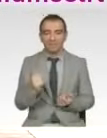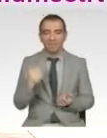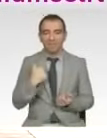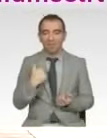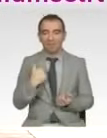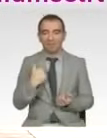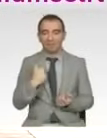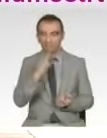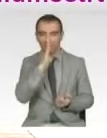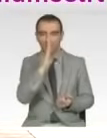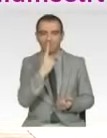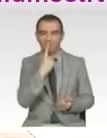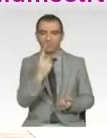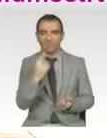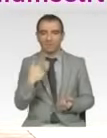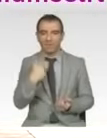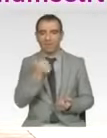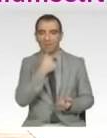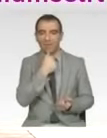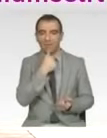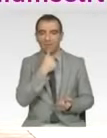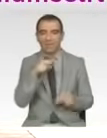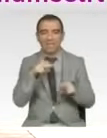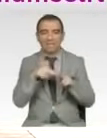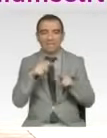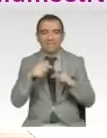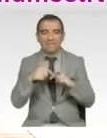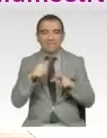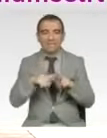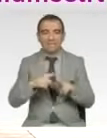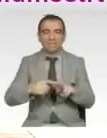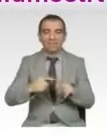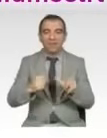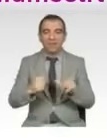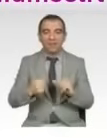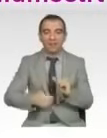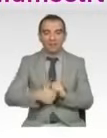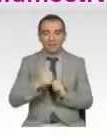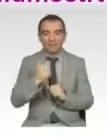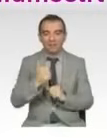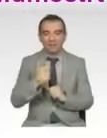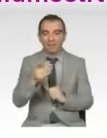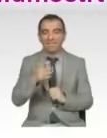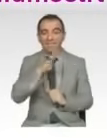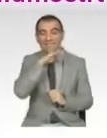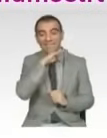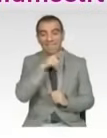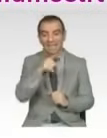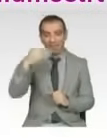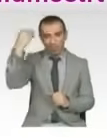Ben direkt şunu dedim. Benim babam kral dedim. Oo, güzel. Ama işte